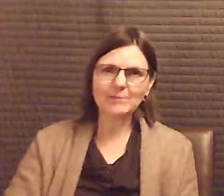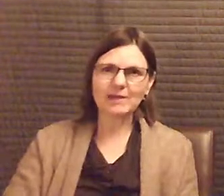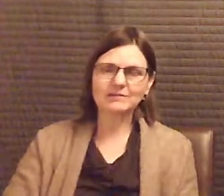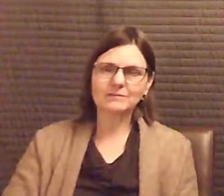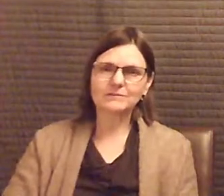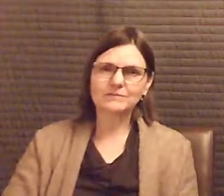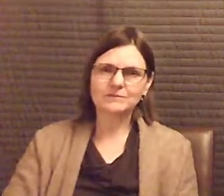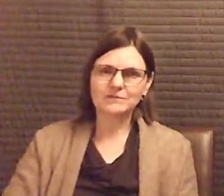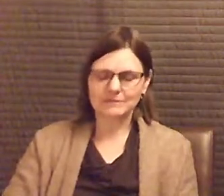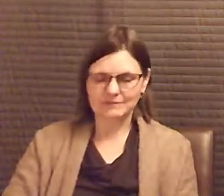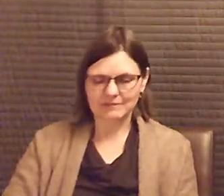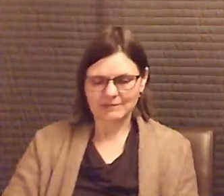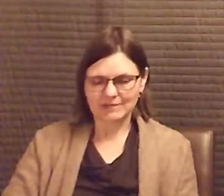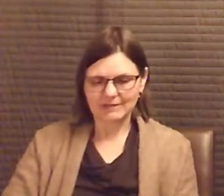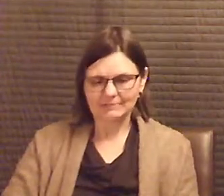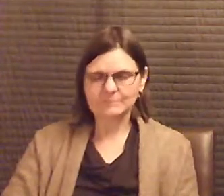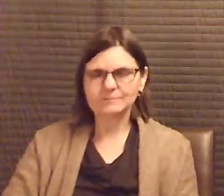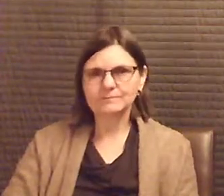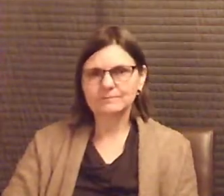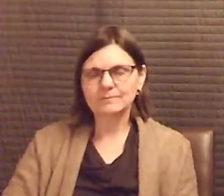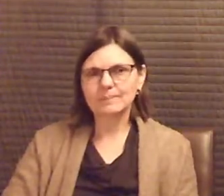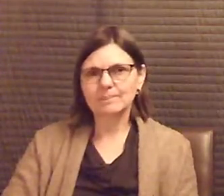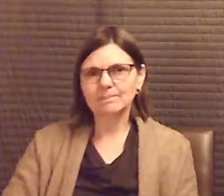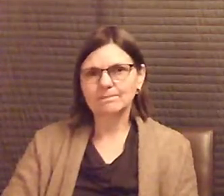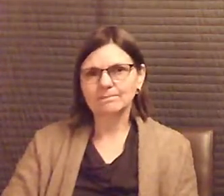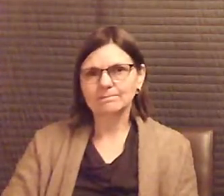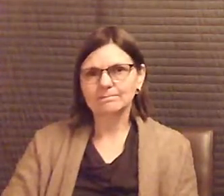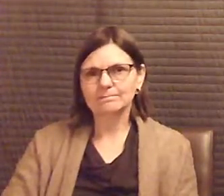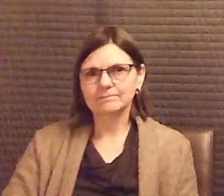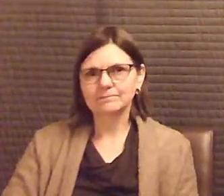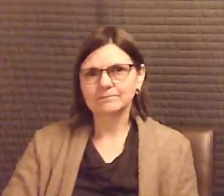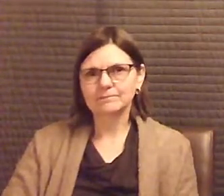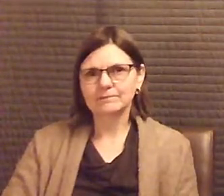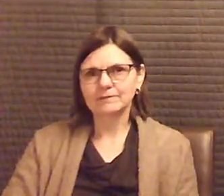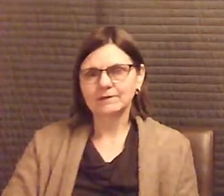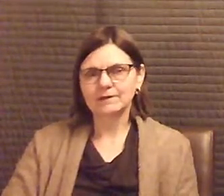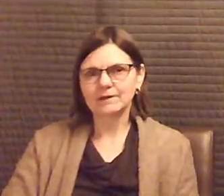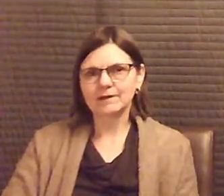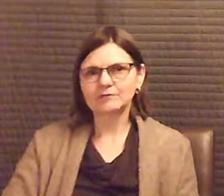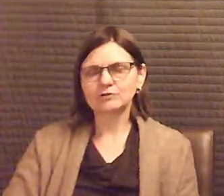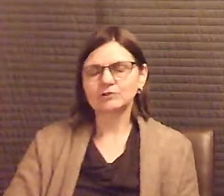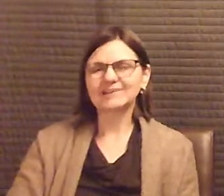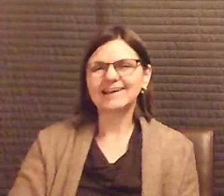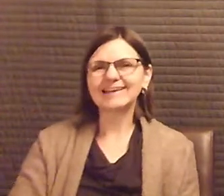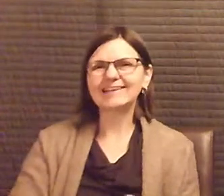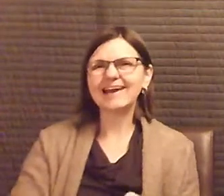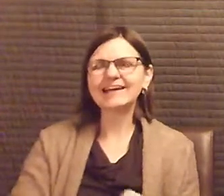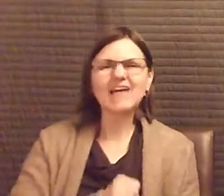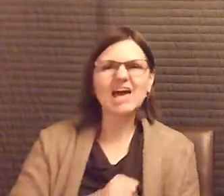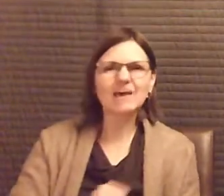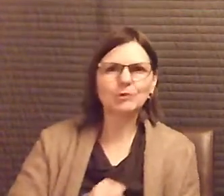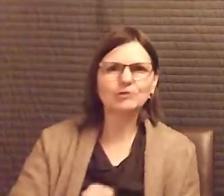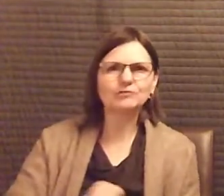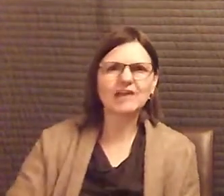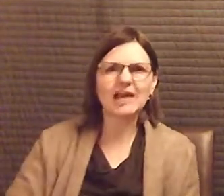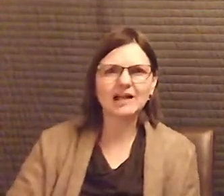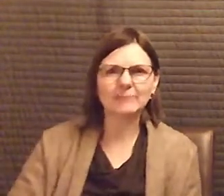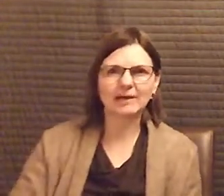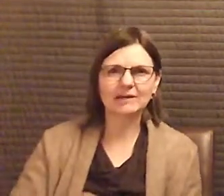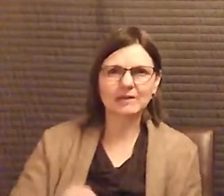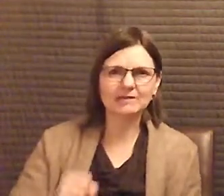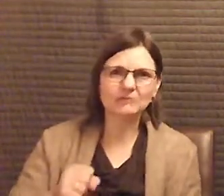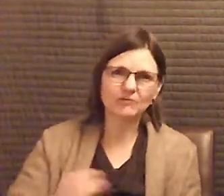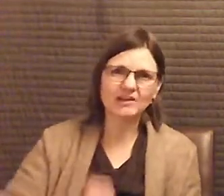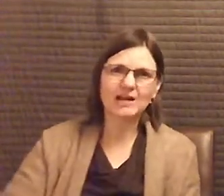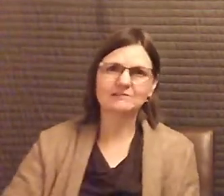9 niet en hij moet naar daal naar man keek terwijl de stad smart search en ik zodat geen enkele app ooit van de helm